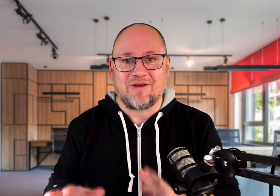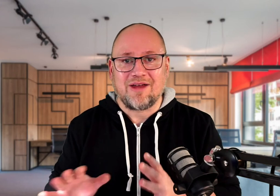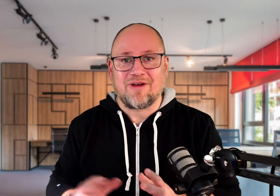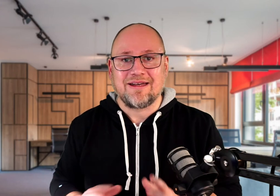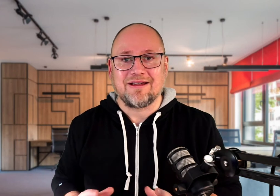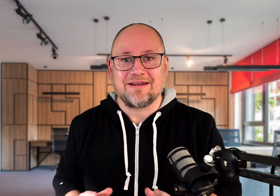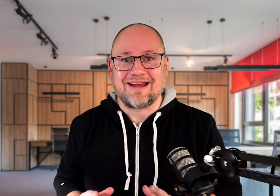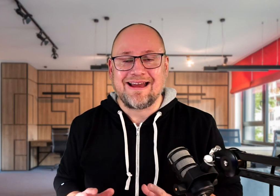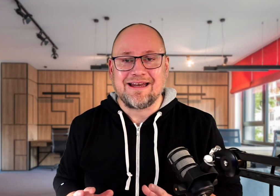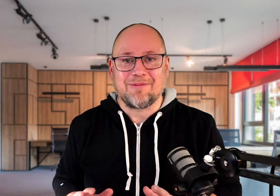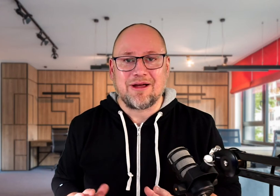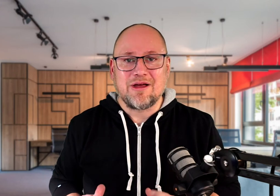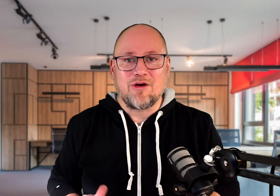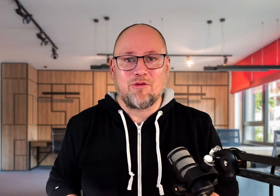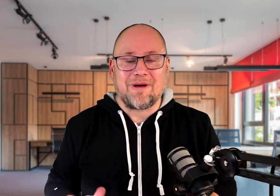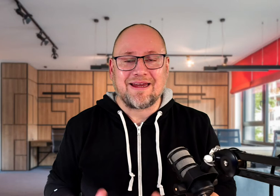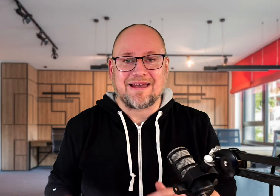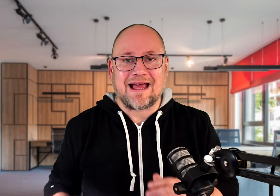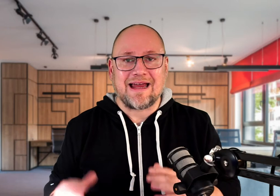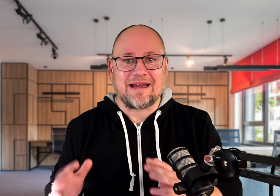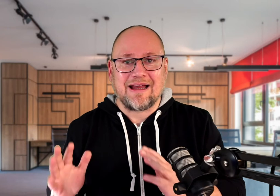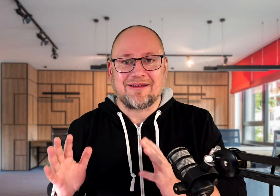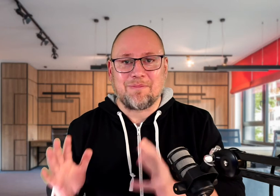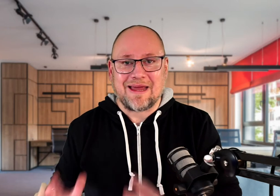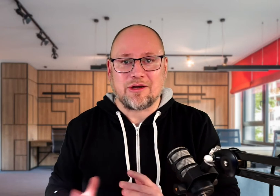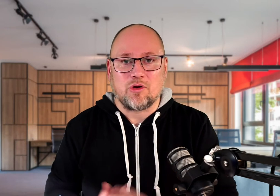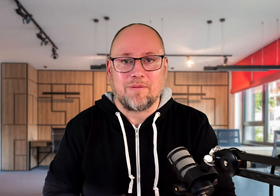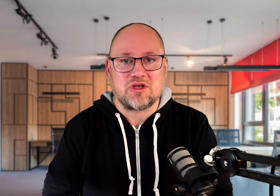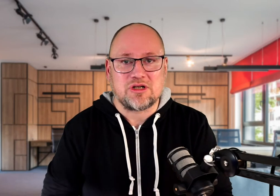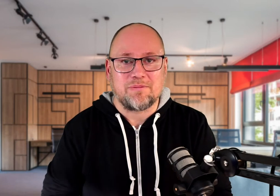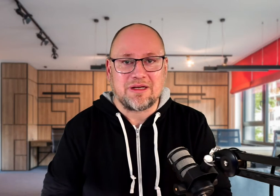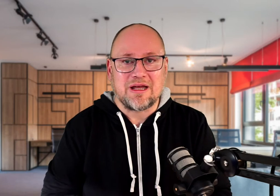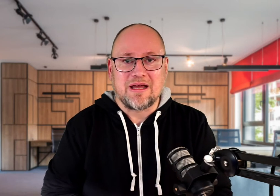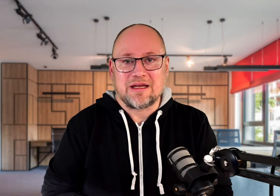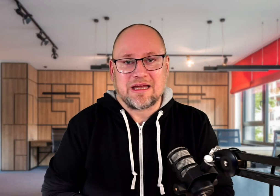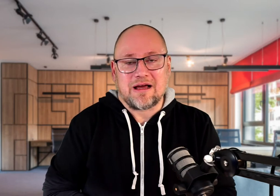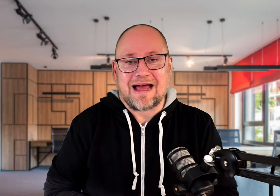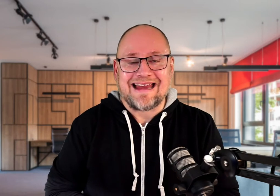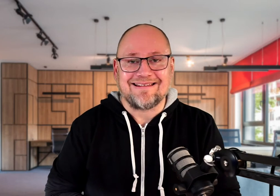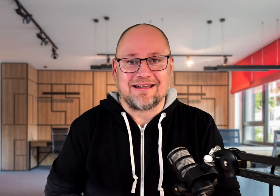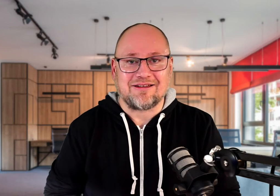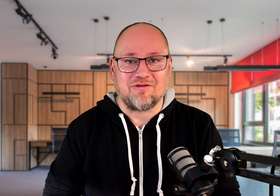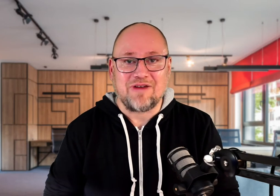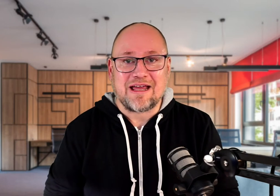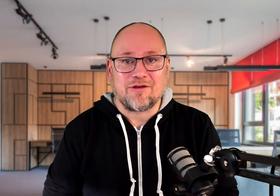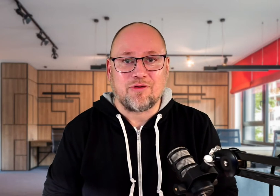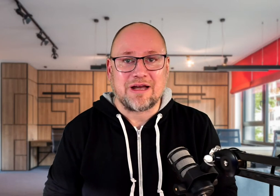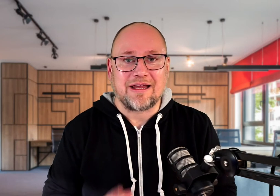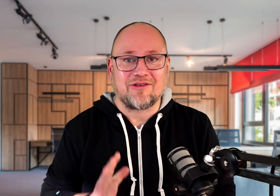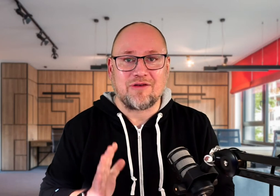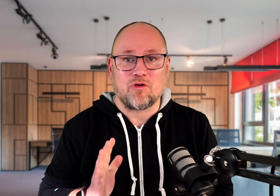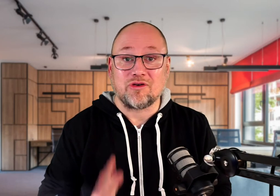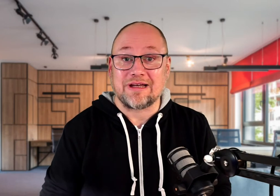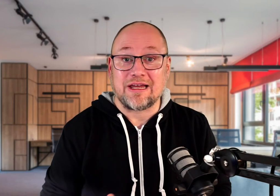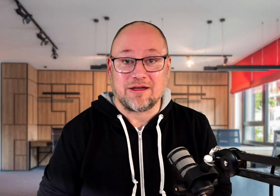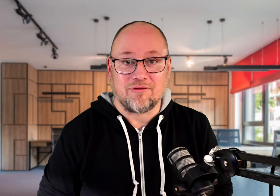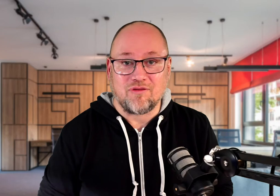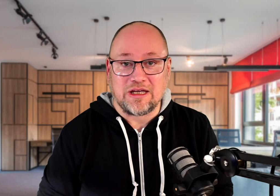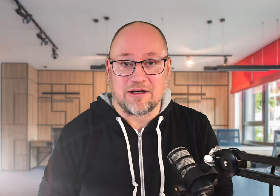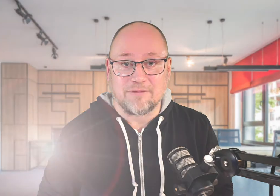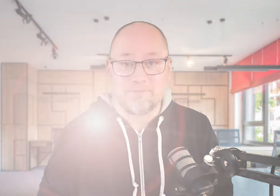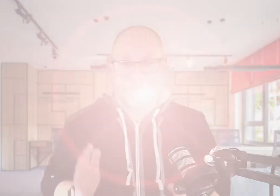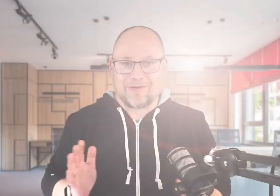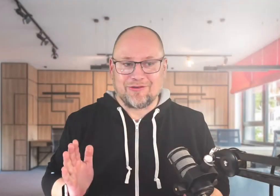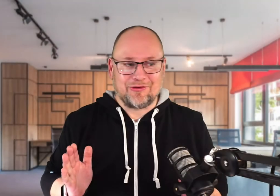starten mit zwei weiteren Teilnehmern, wobei ich dann einen als Gebärdendolmetscher mit einsetzen werde. Von daher sehen wir uns gleich